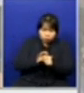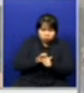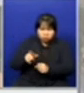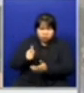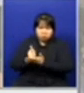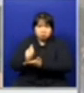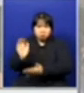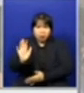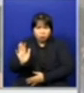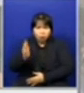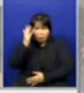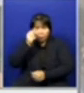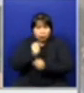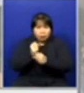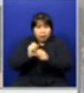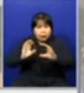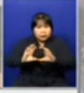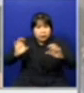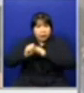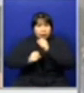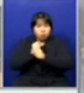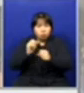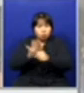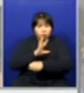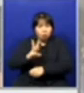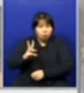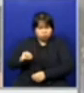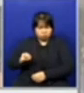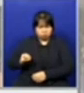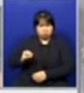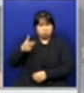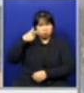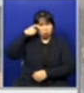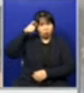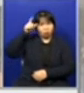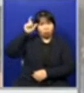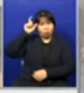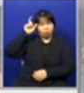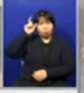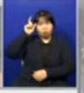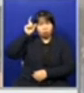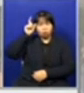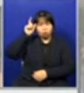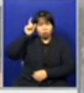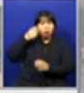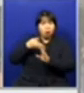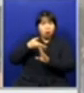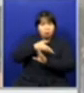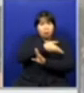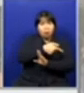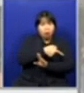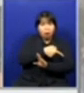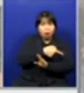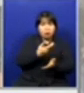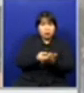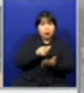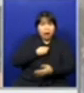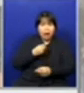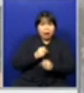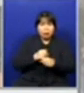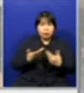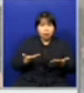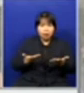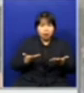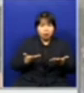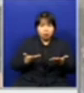ขาเป็นข้าราชการบำนาญเกิดความสงสัยว่าแล้วที่ผ่านมาให้เขาไปได้ยังไง